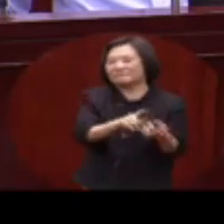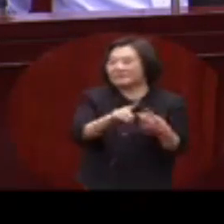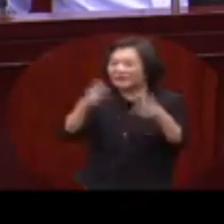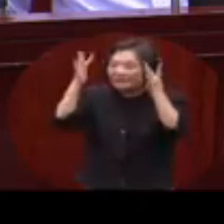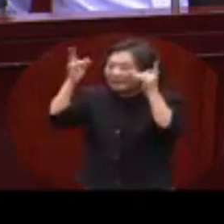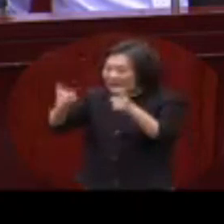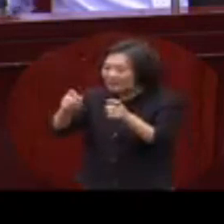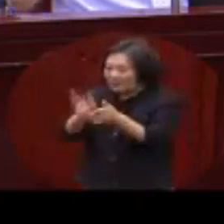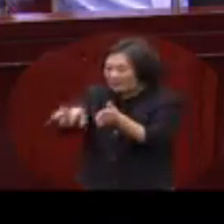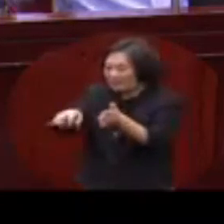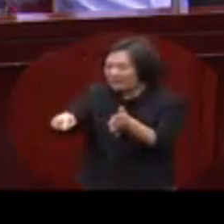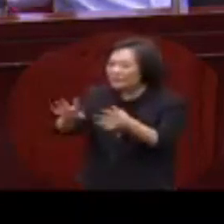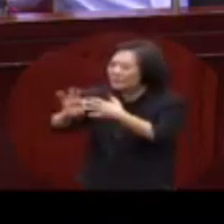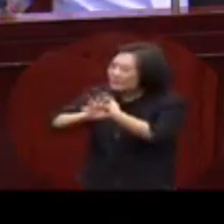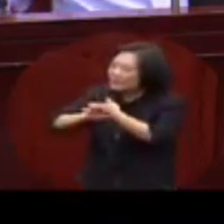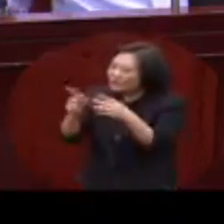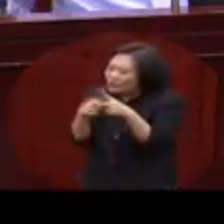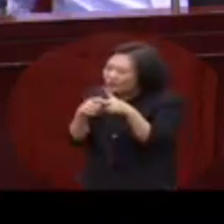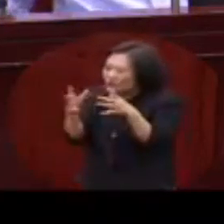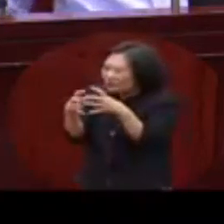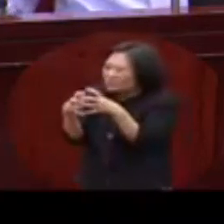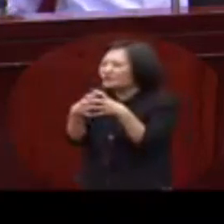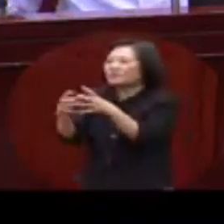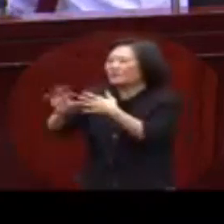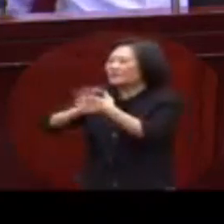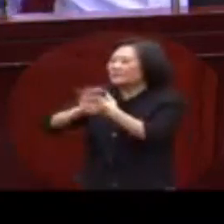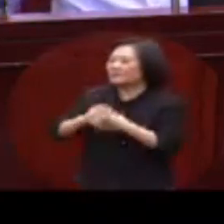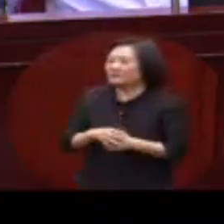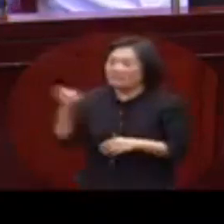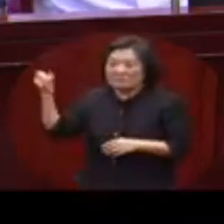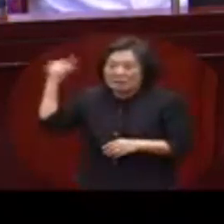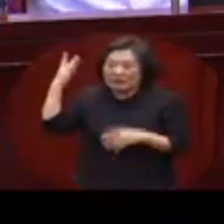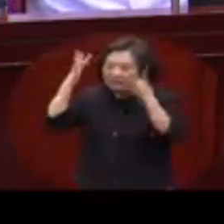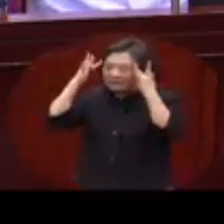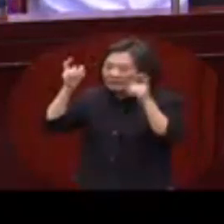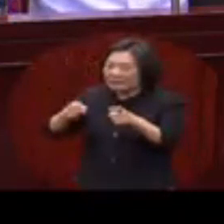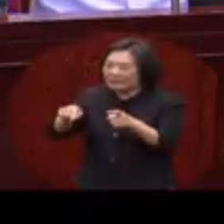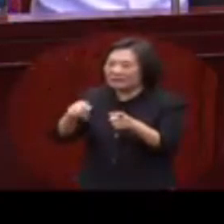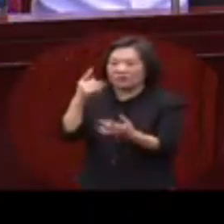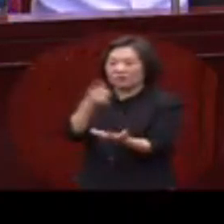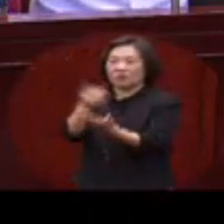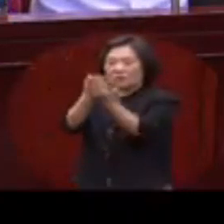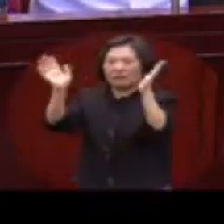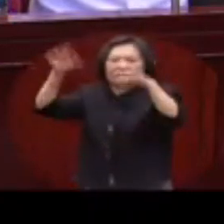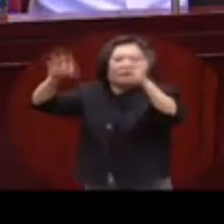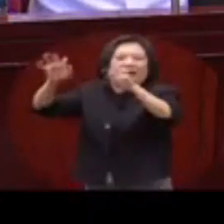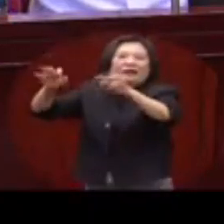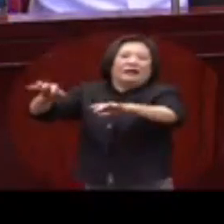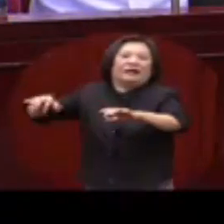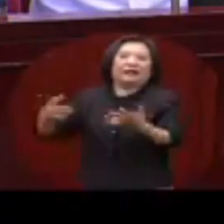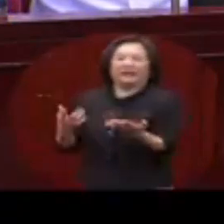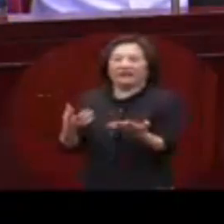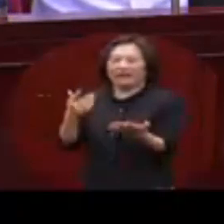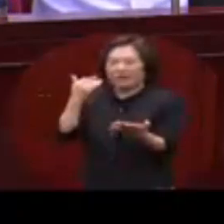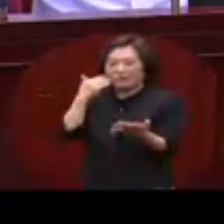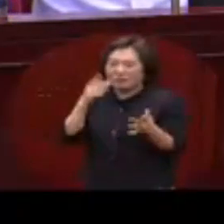开始试办看看，就一个比较小的规模。我们看看，因为听说哦，南港那个地方哦，灯节的时候都在下雨，所以要